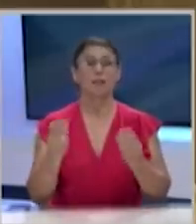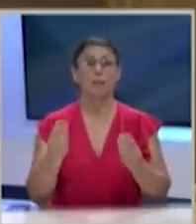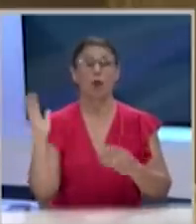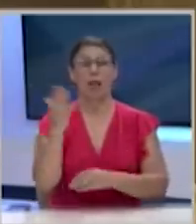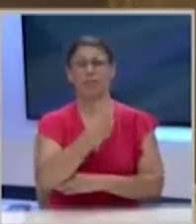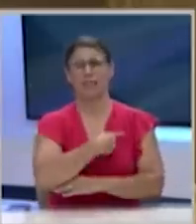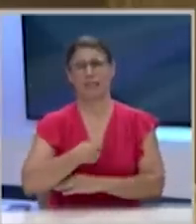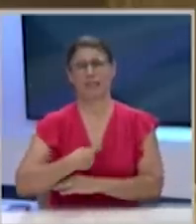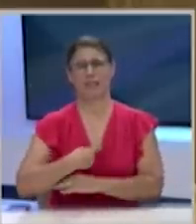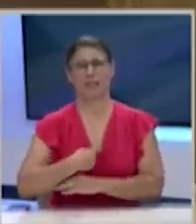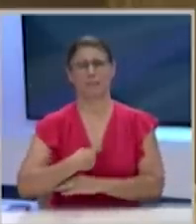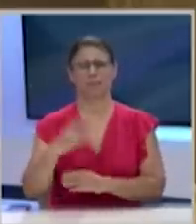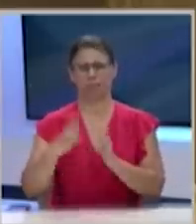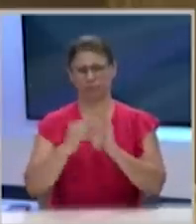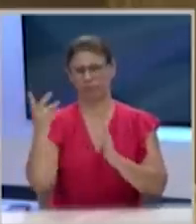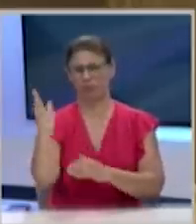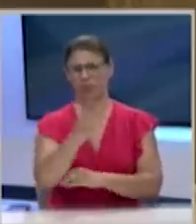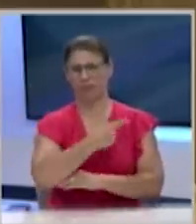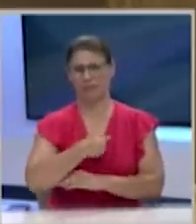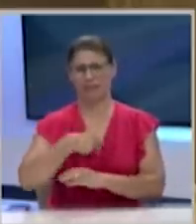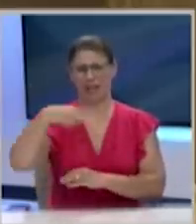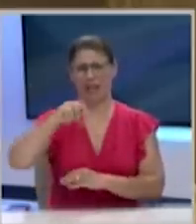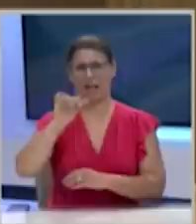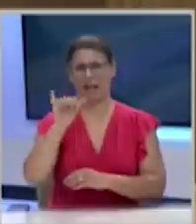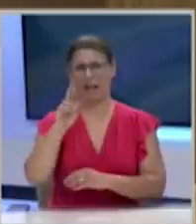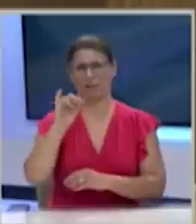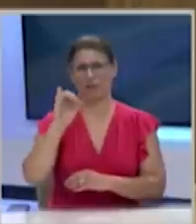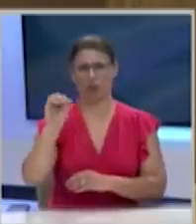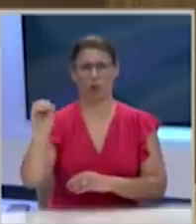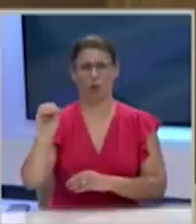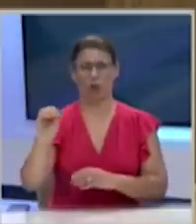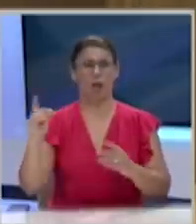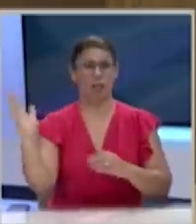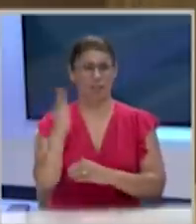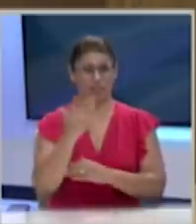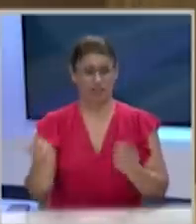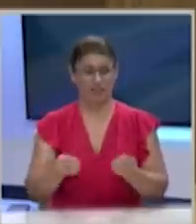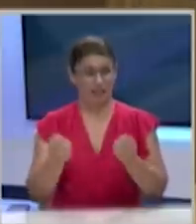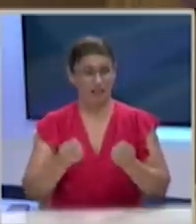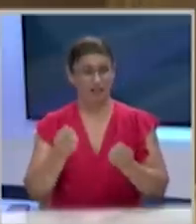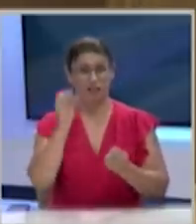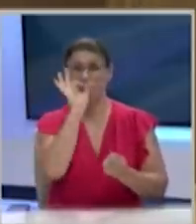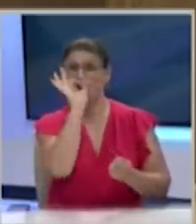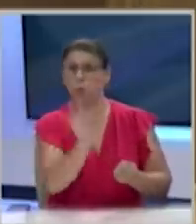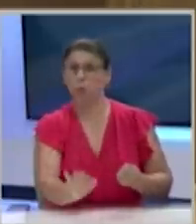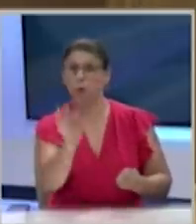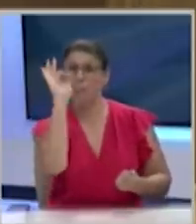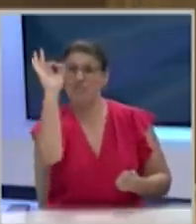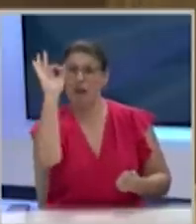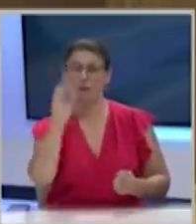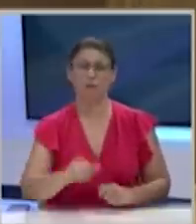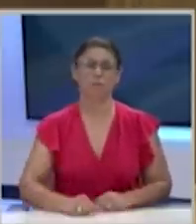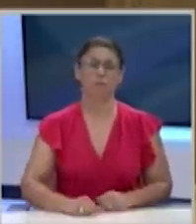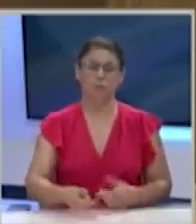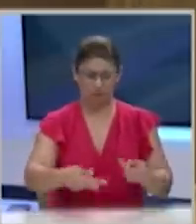Ελλάδας. Παράδειγμα, δασαρχείο Λαβρίου. Δασεργάτες μηδέν. Απαντήστε. Απαντήστε. Αυτά